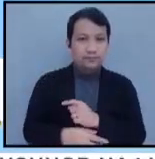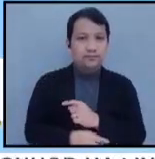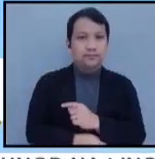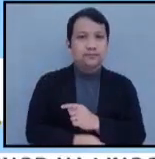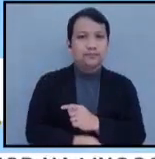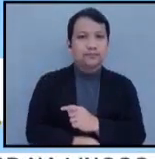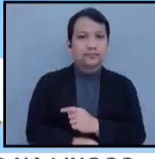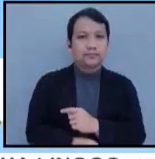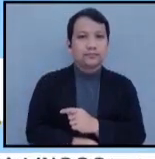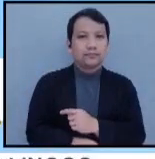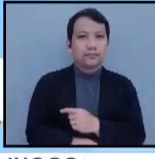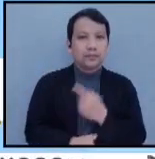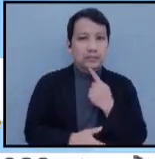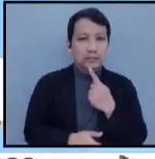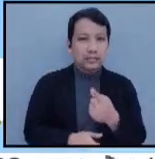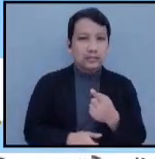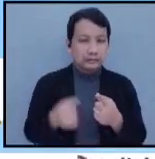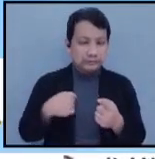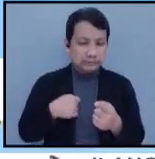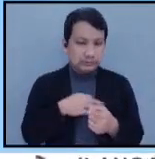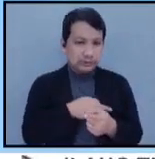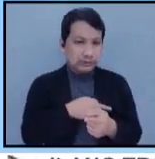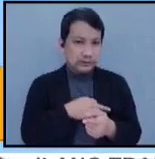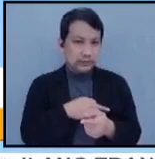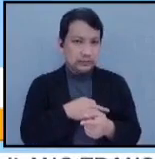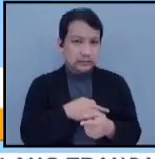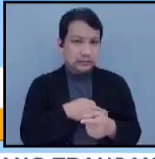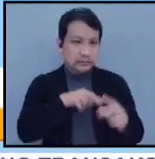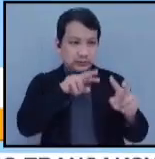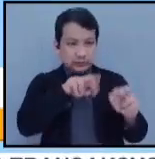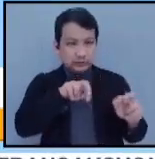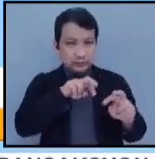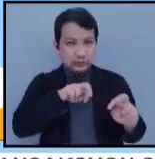mga crew na inspeksyonin lahat ng